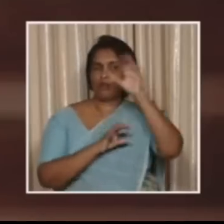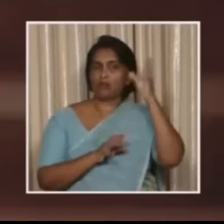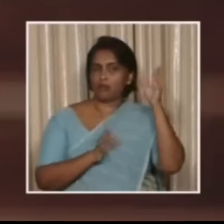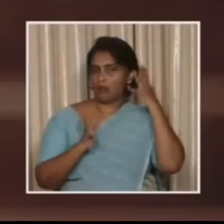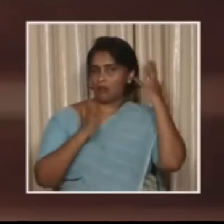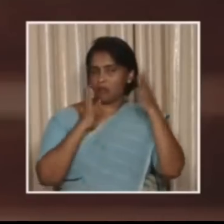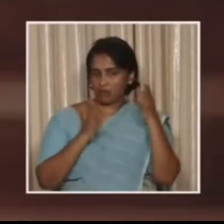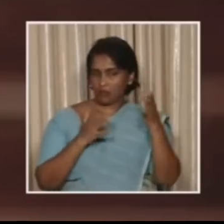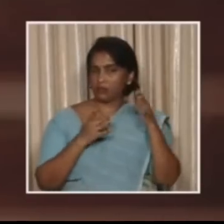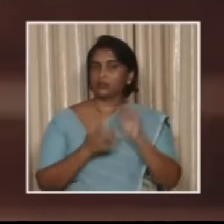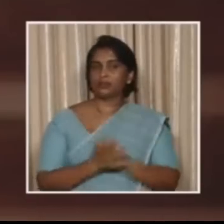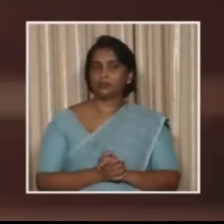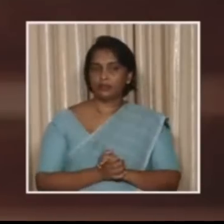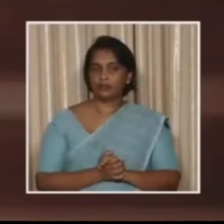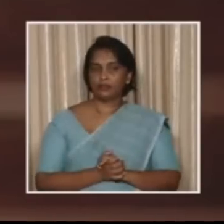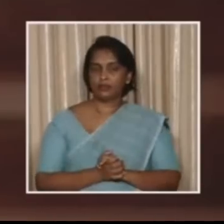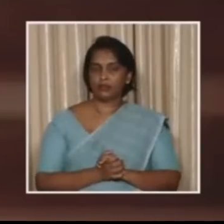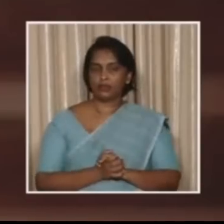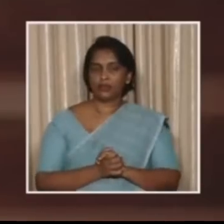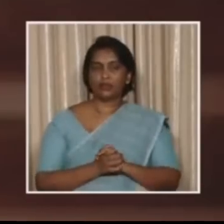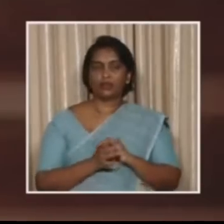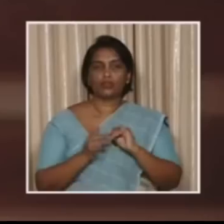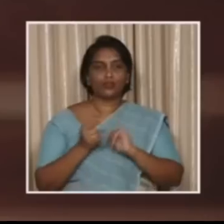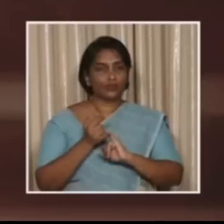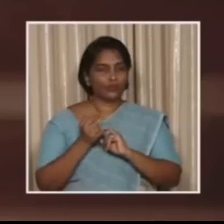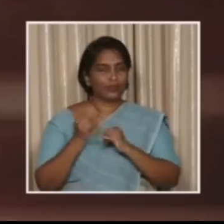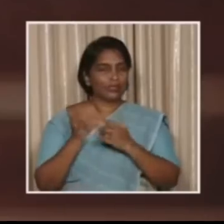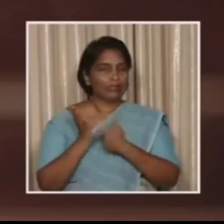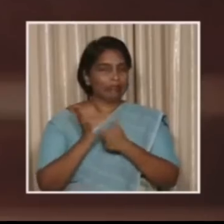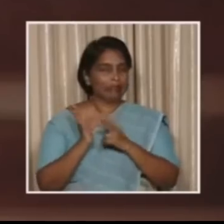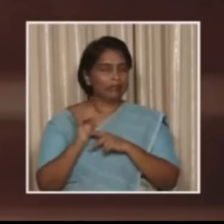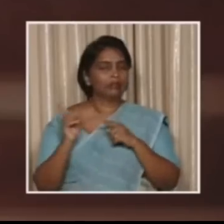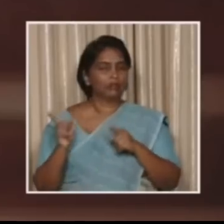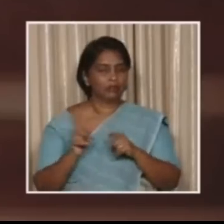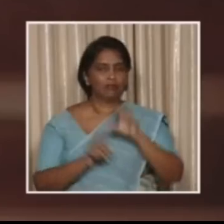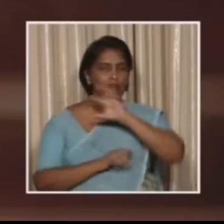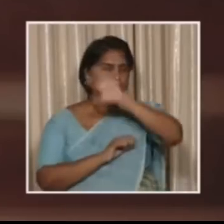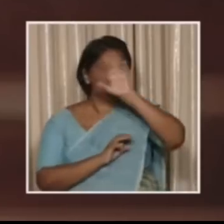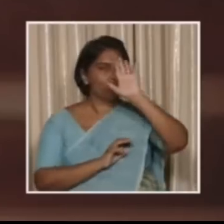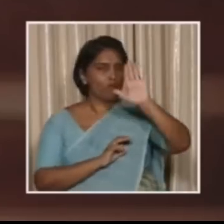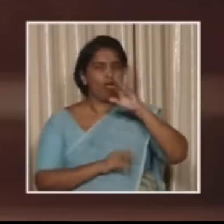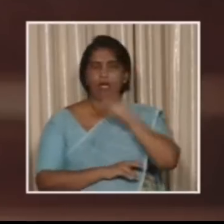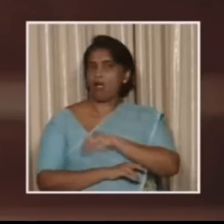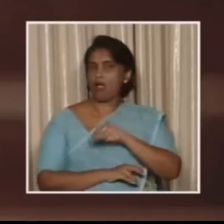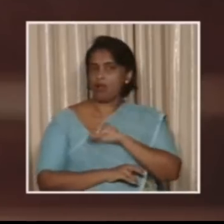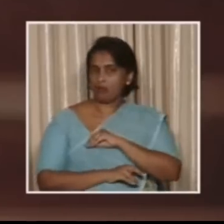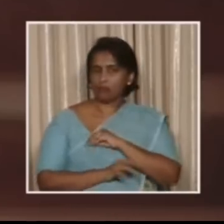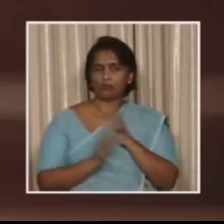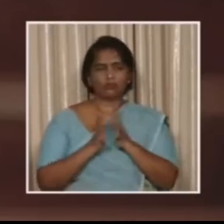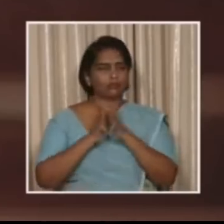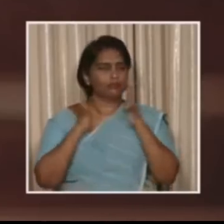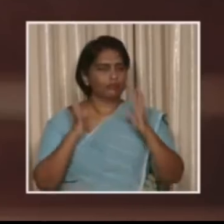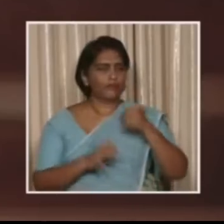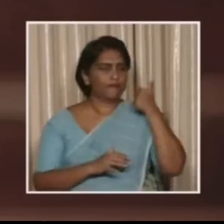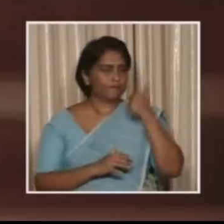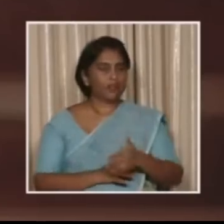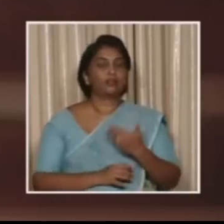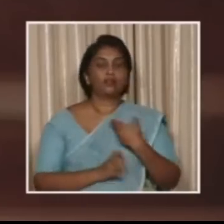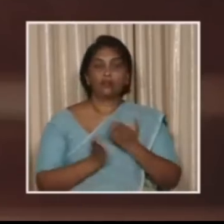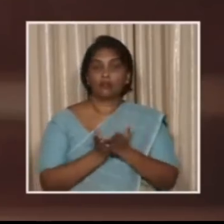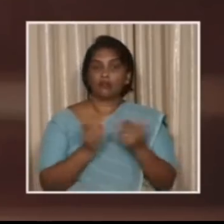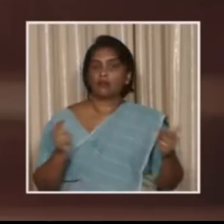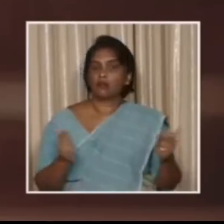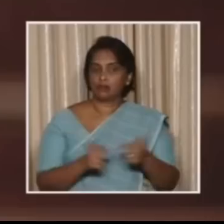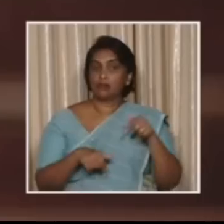நாம் எதன் அடிப்படையில் ஒன்றாக பயணிக்கப் போகின்றோம்? இந்த அரசாங்கத்திற்கு மக்கள் ஆணை கிடையாது. மக்கள் ஆணை கிடைக்க வேண்டுமாக